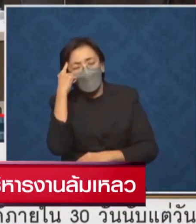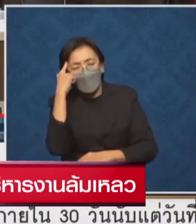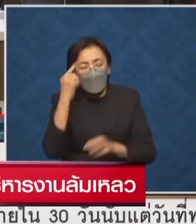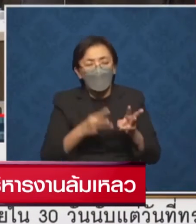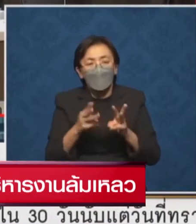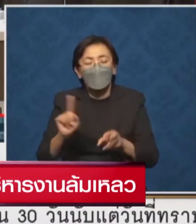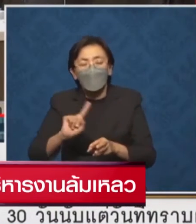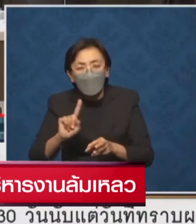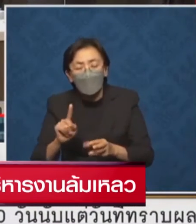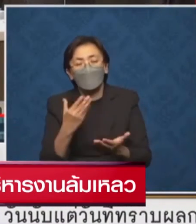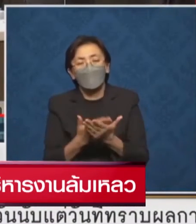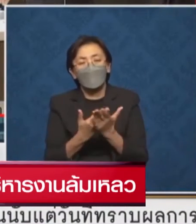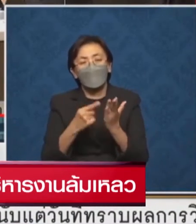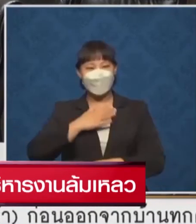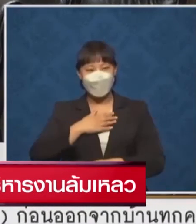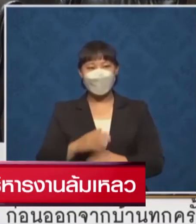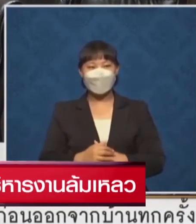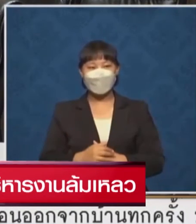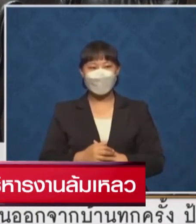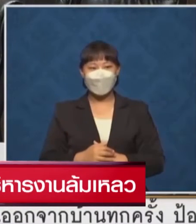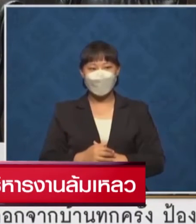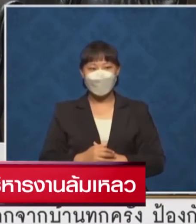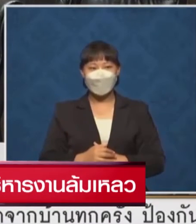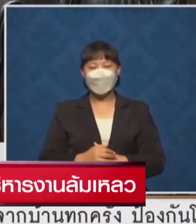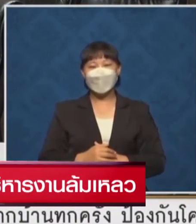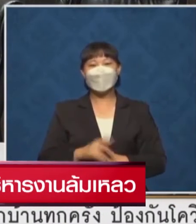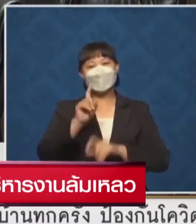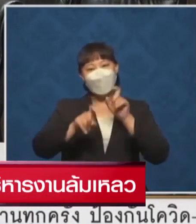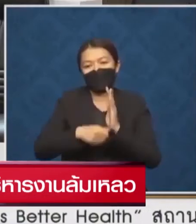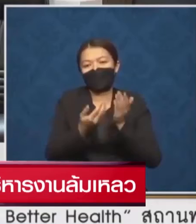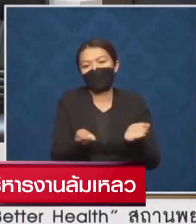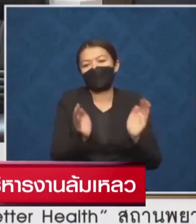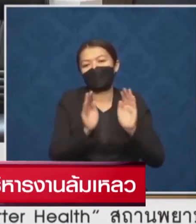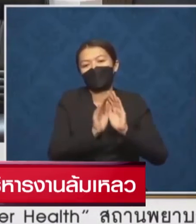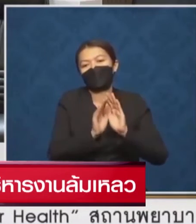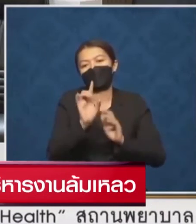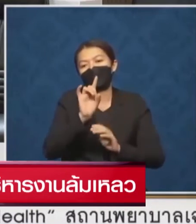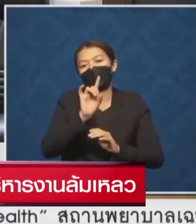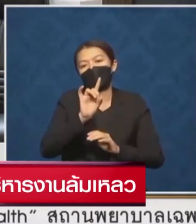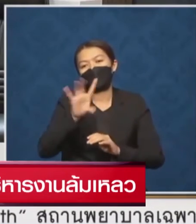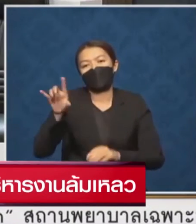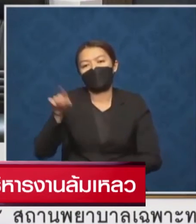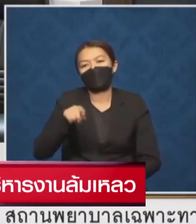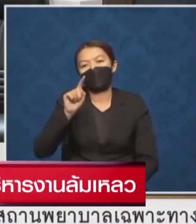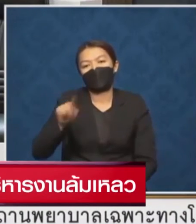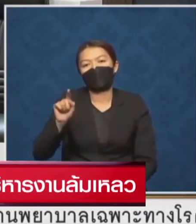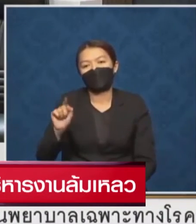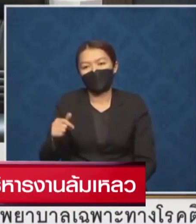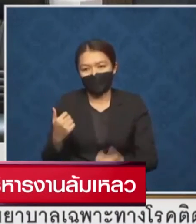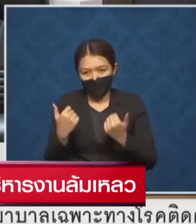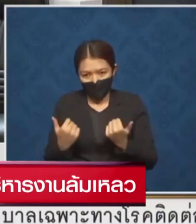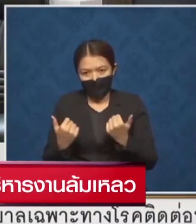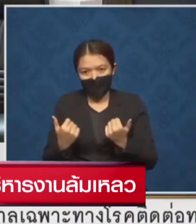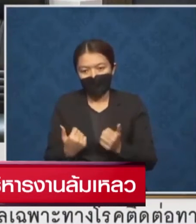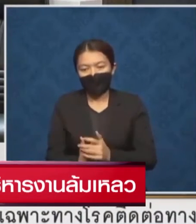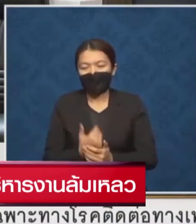องลี้ภัยกันนะฮะขณะที่นายสุทินคลังแสงส.ส.มหาสารคามพรรคเพื่อไทยและประธานคณะกรรมการประสานงานพรรคร่วมฝ่ายค้าน